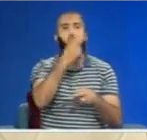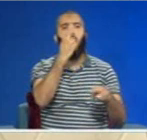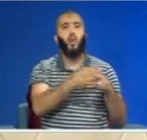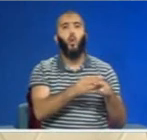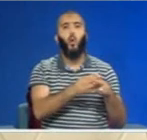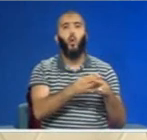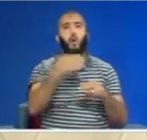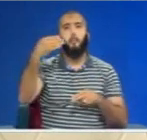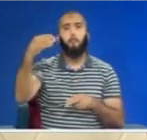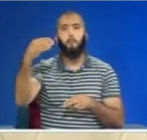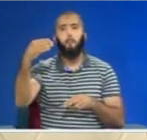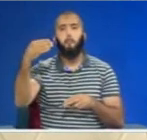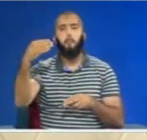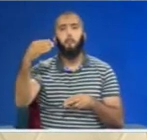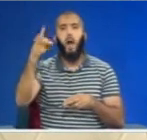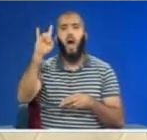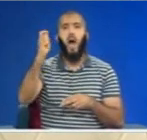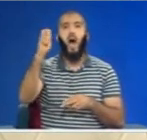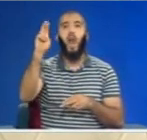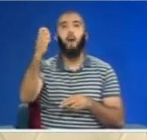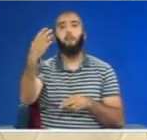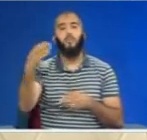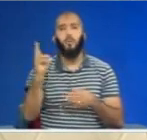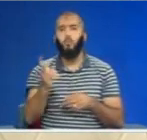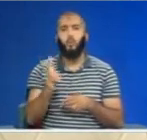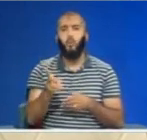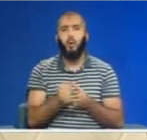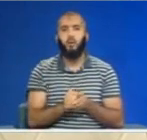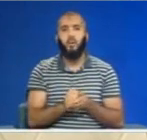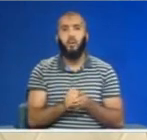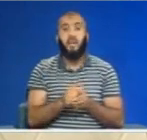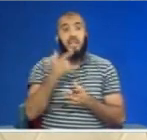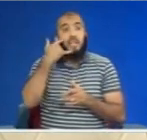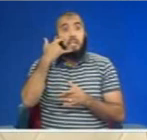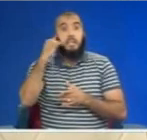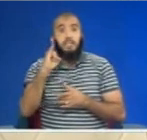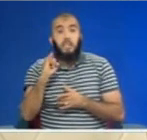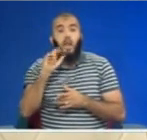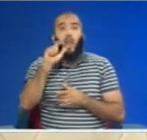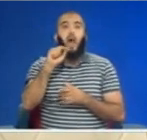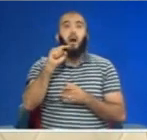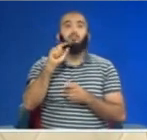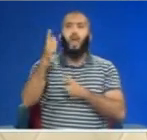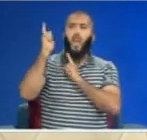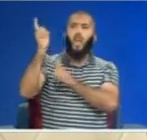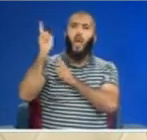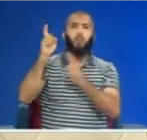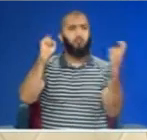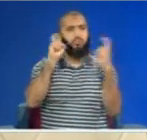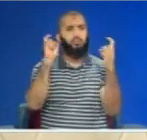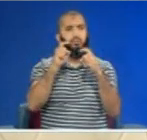الخير، يرتفع الحقد والحرب والتقتيل، ويعم السلم والسلام